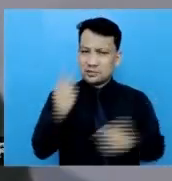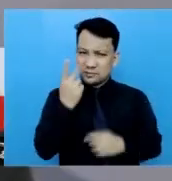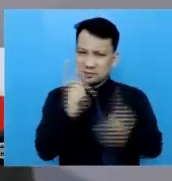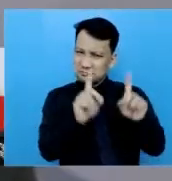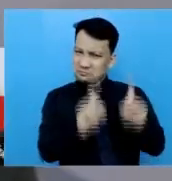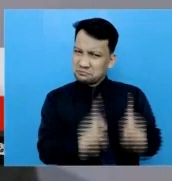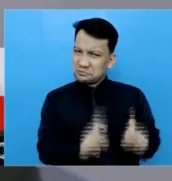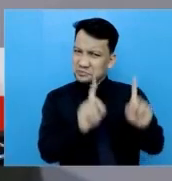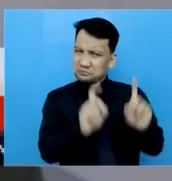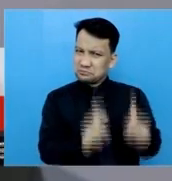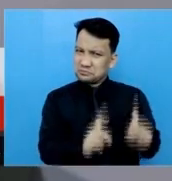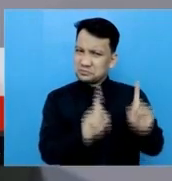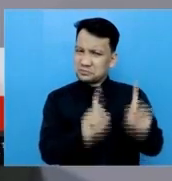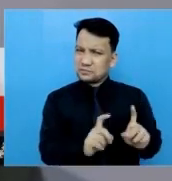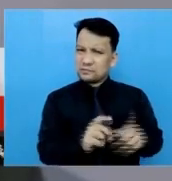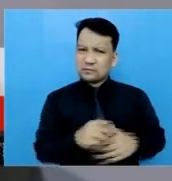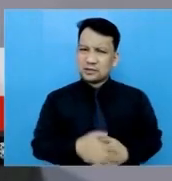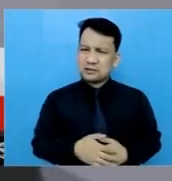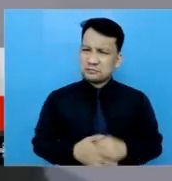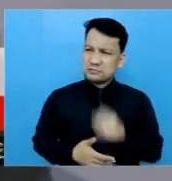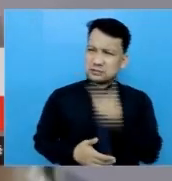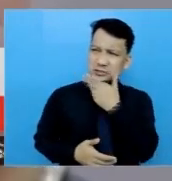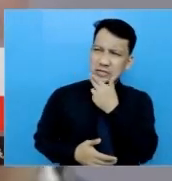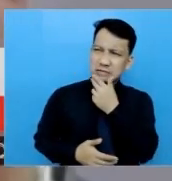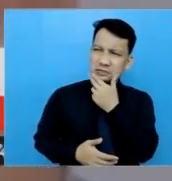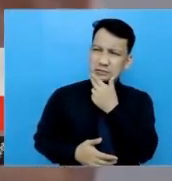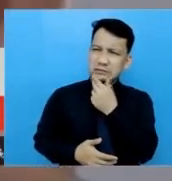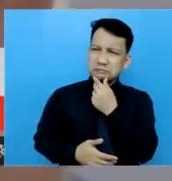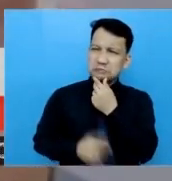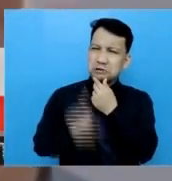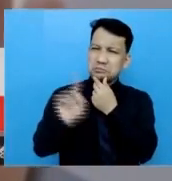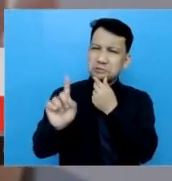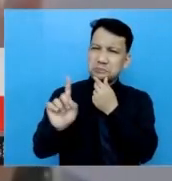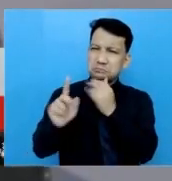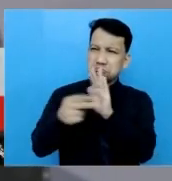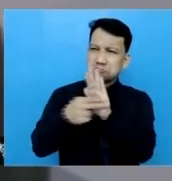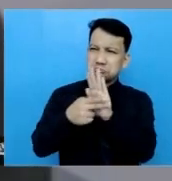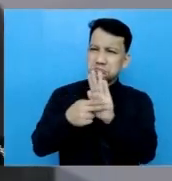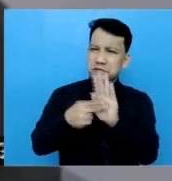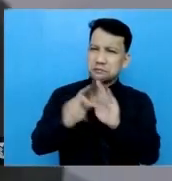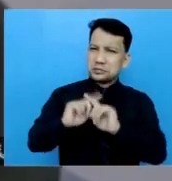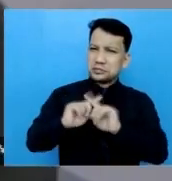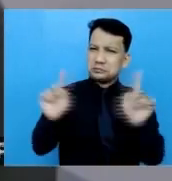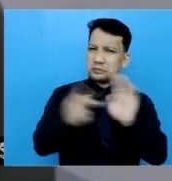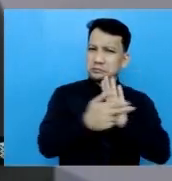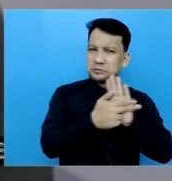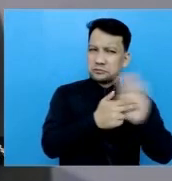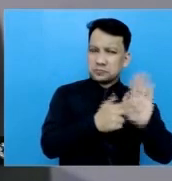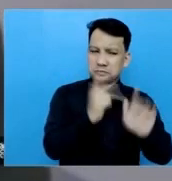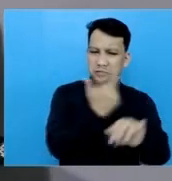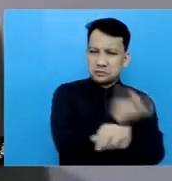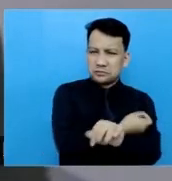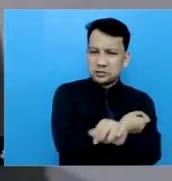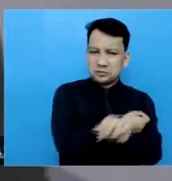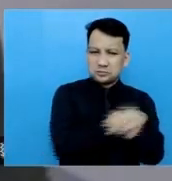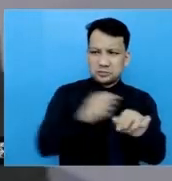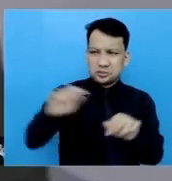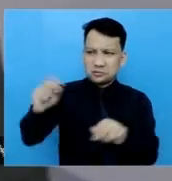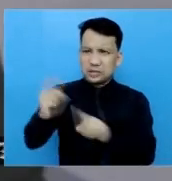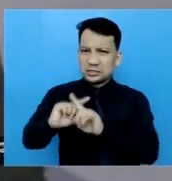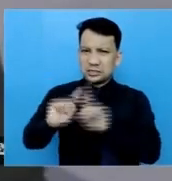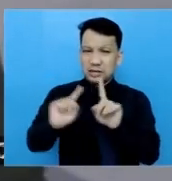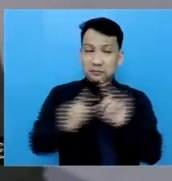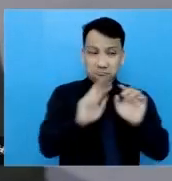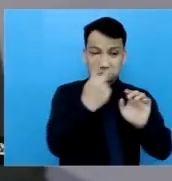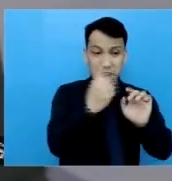na pagka ba yung isang brand ang aking first dose tapos sinundan ko ng second brand,